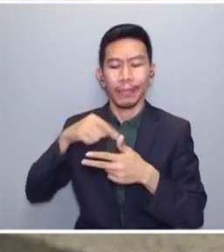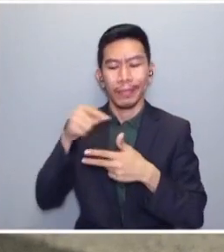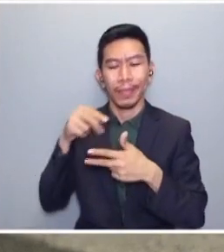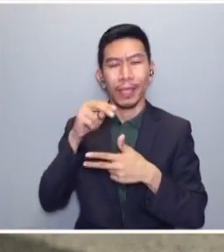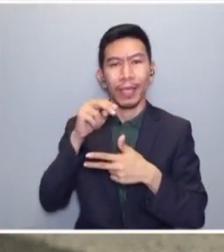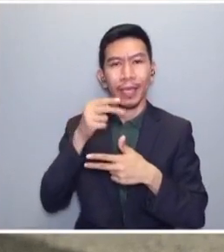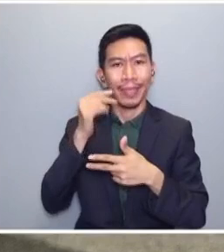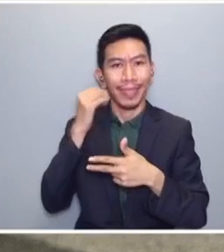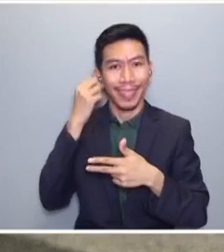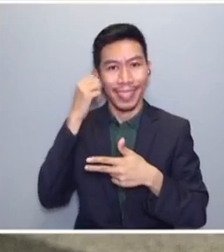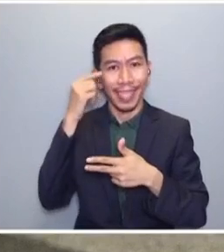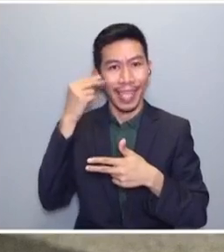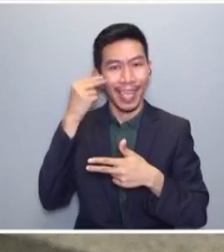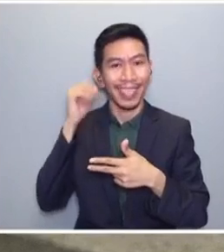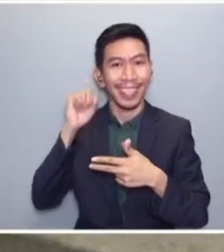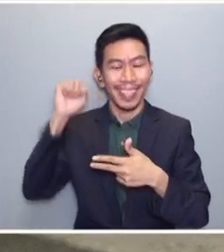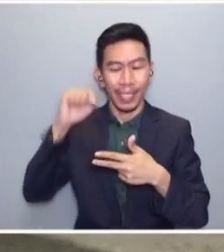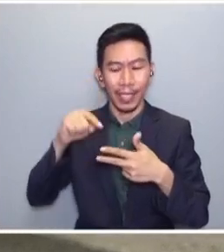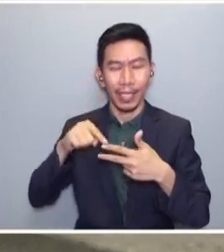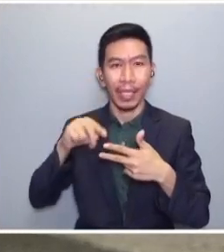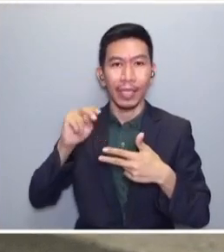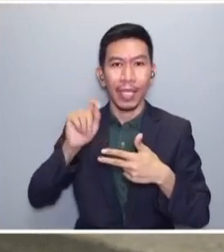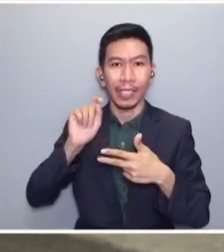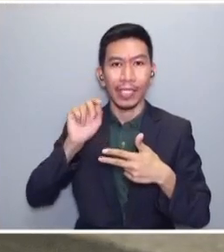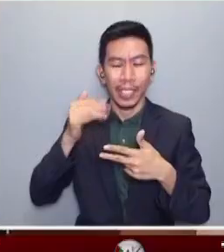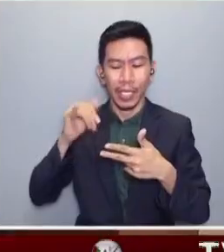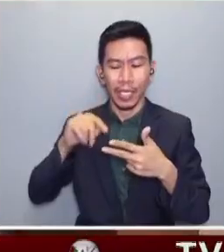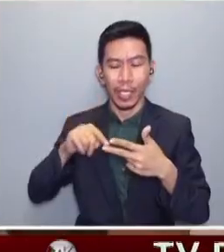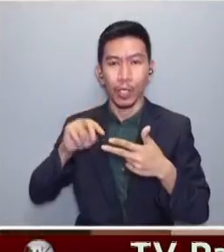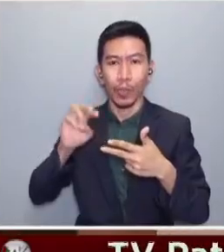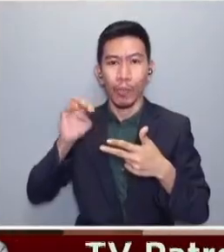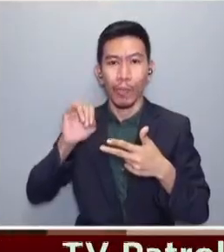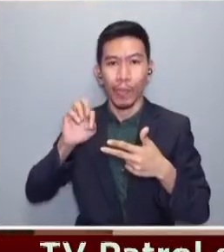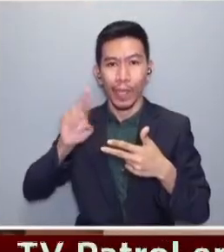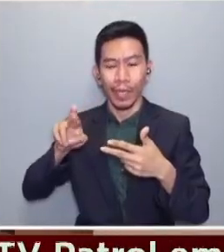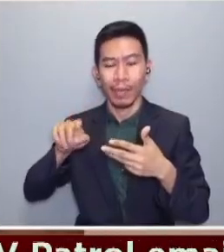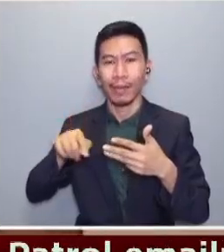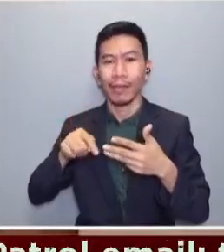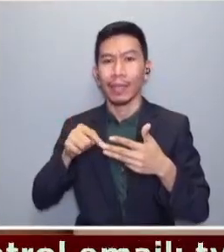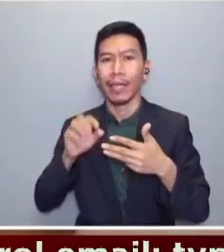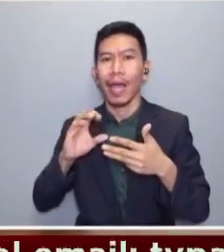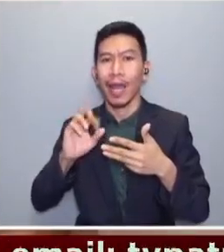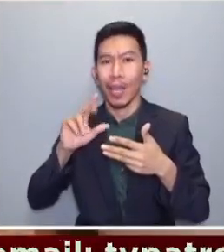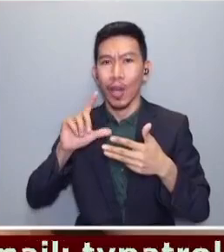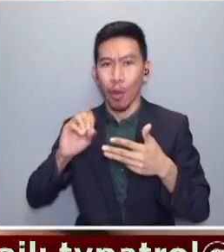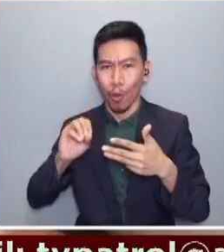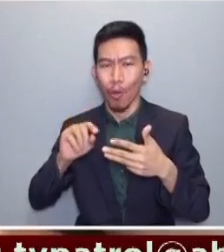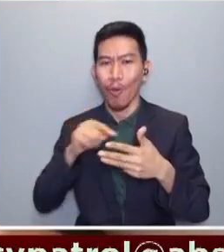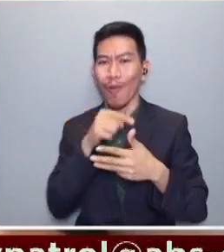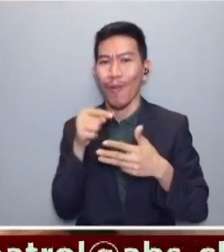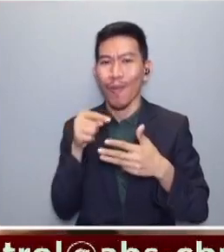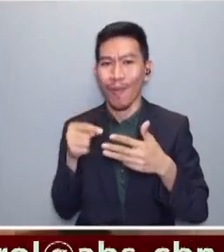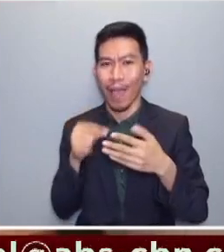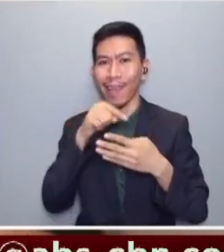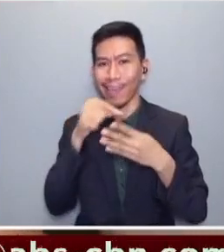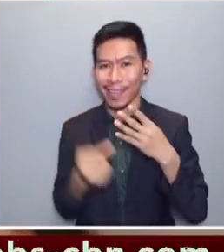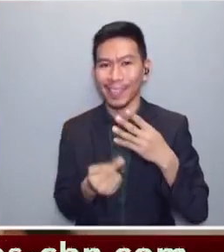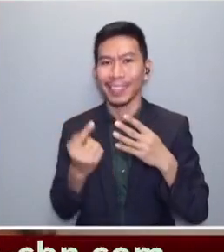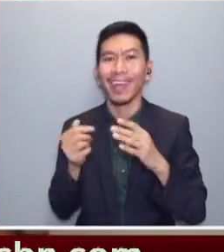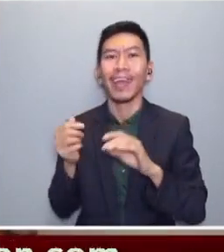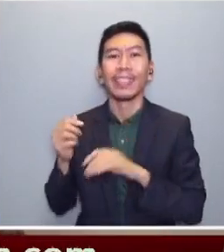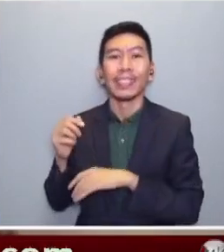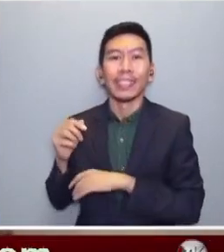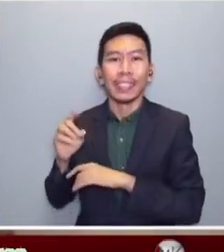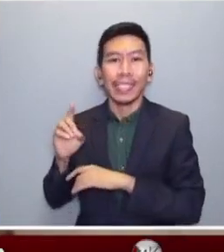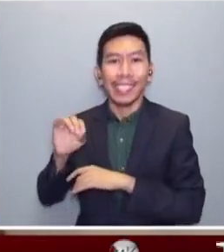Carlo Paalam at Yumir Marcial. Kasama ni Diaz ang kanya mga magulang, coach at kasintahan na si Julius Naranjo